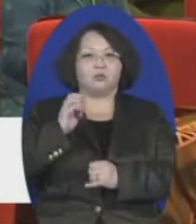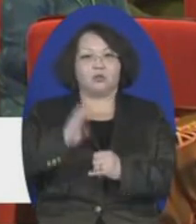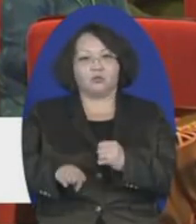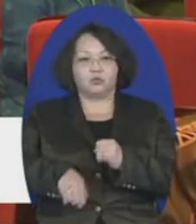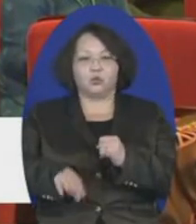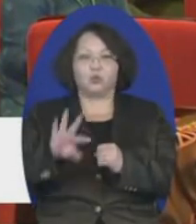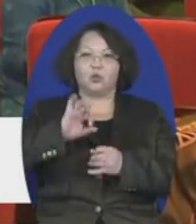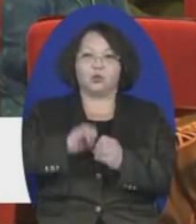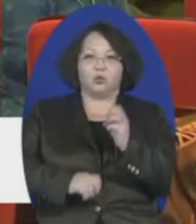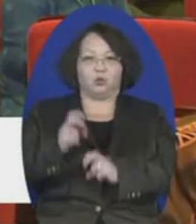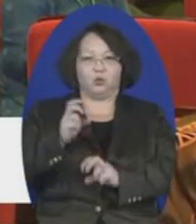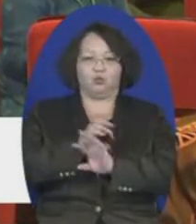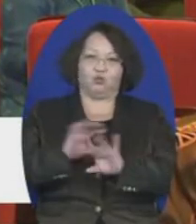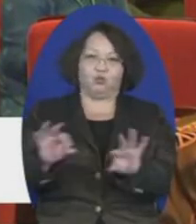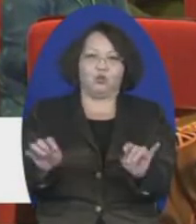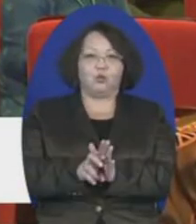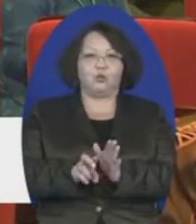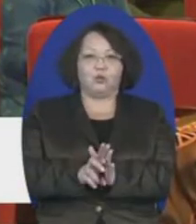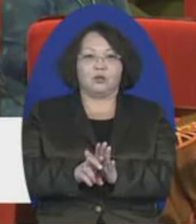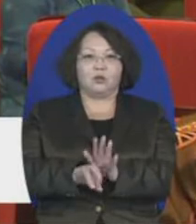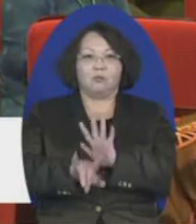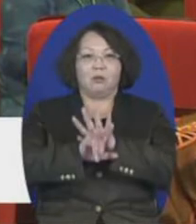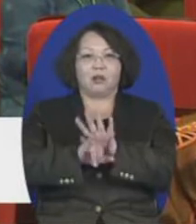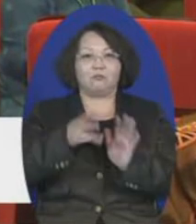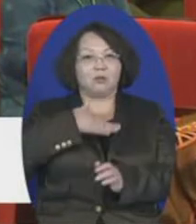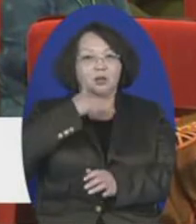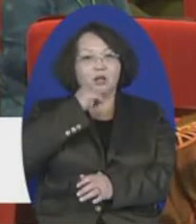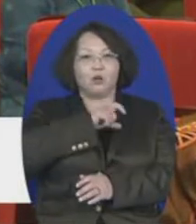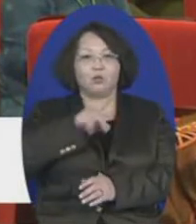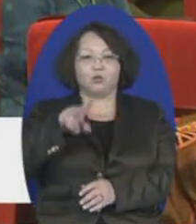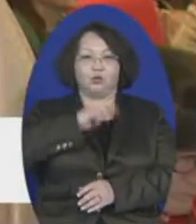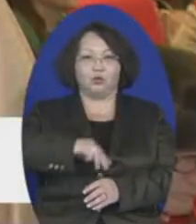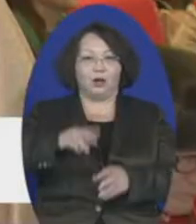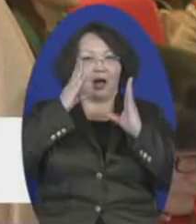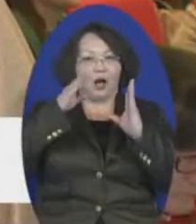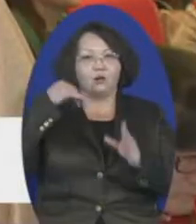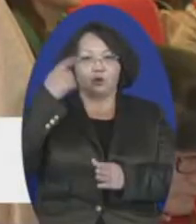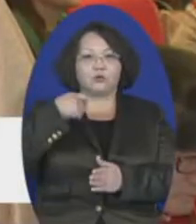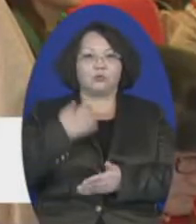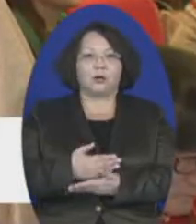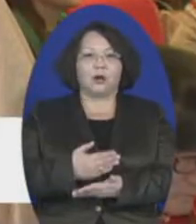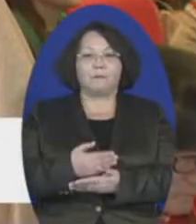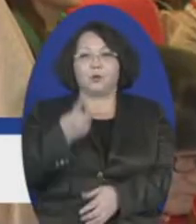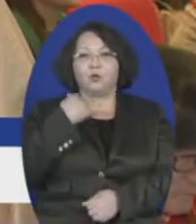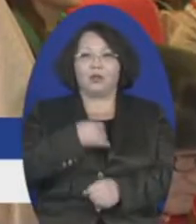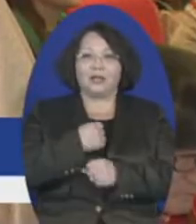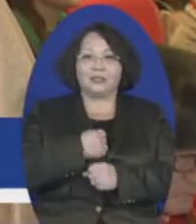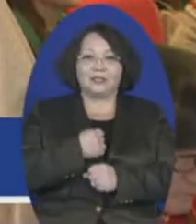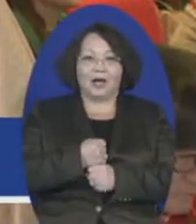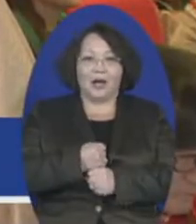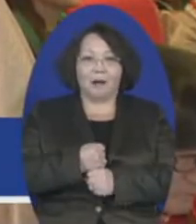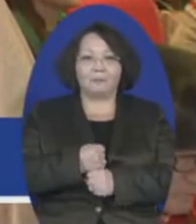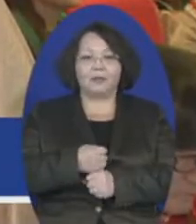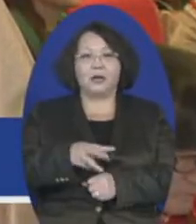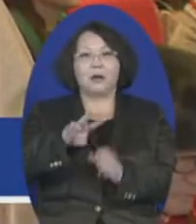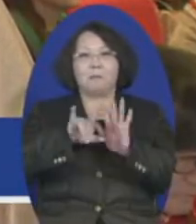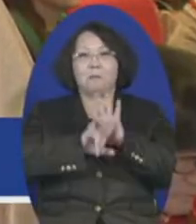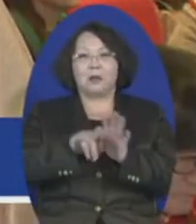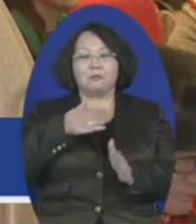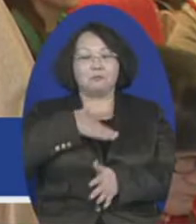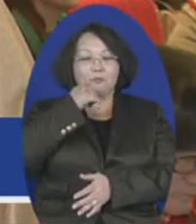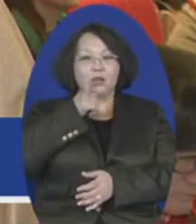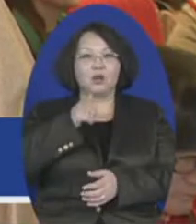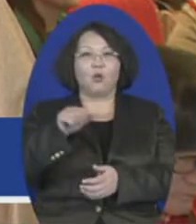чанартай бүтээгдэхүүн болж очно гэж бодож би малыг эрүүл байхын тулд бододог. Мэлгийн үйл ажиллагаа мал угаа аадаа цааш нь вакциныг